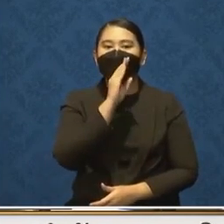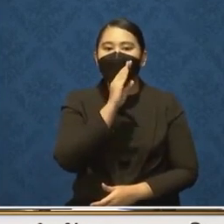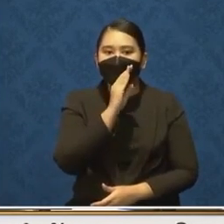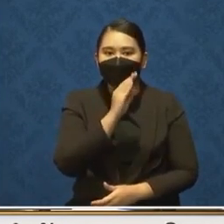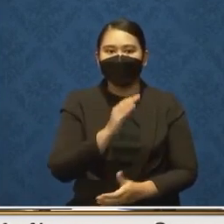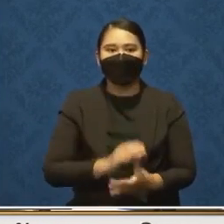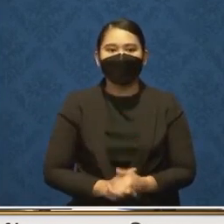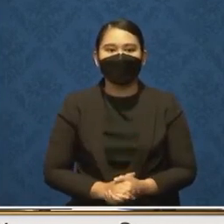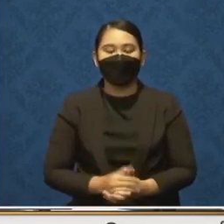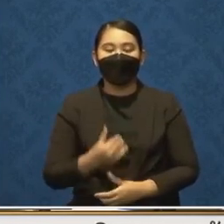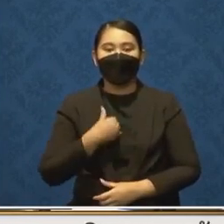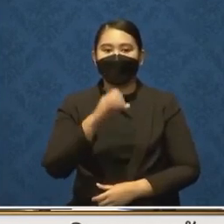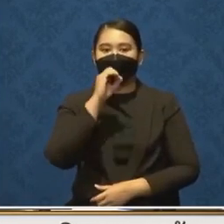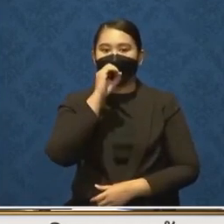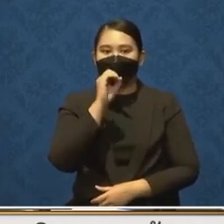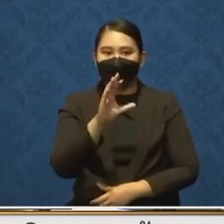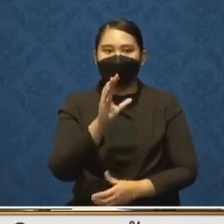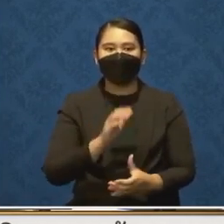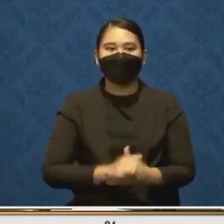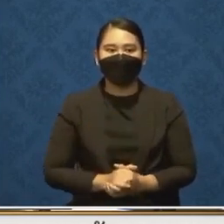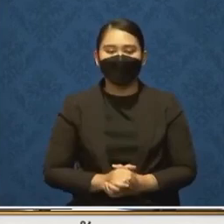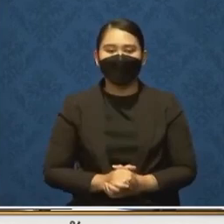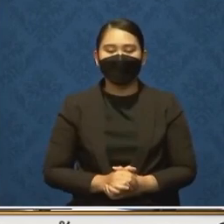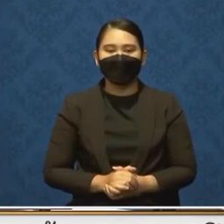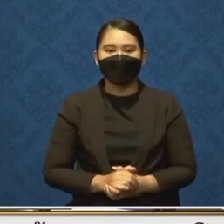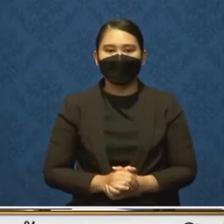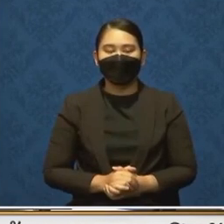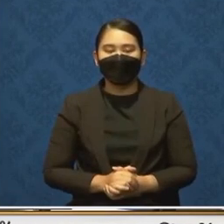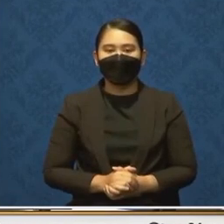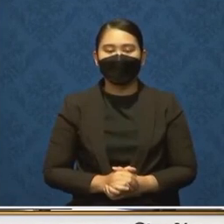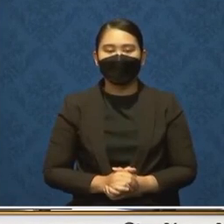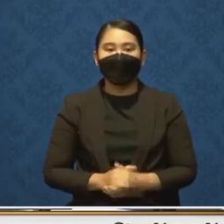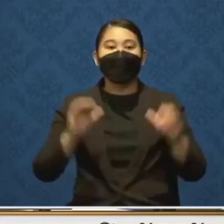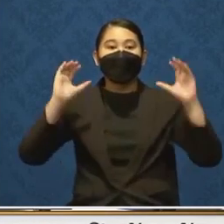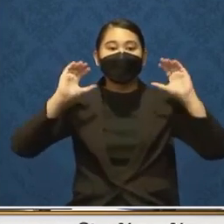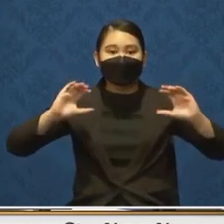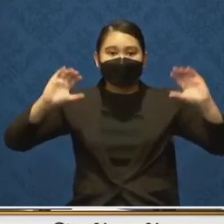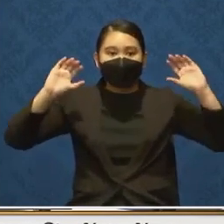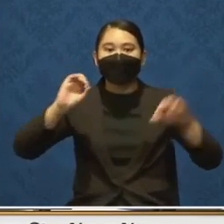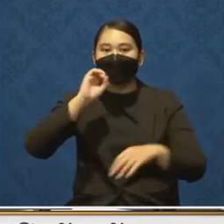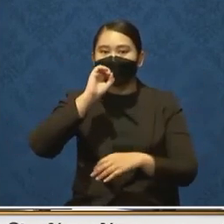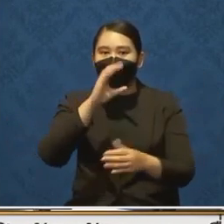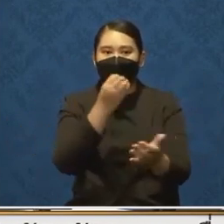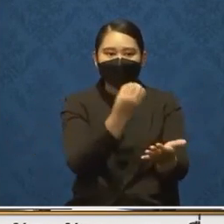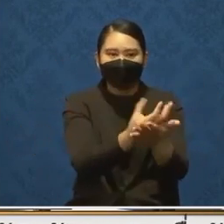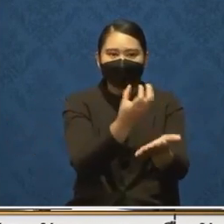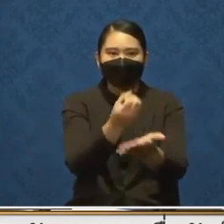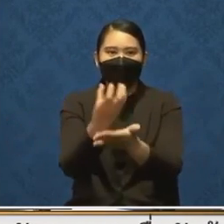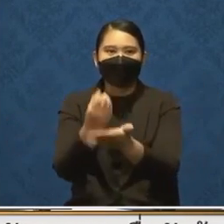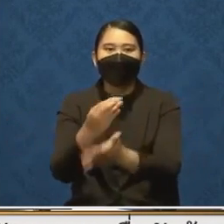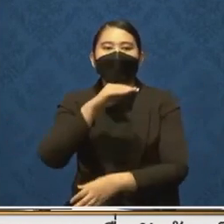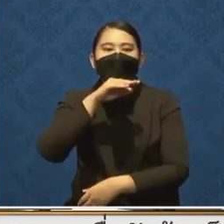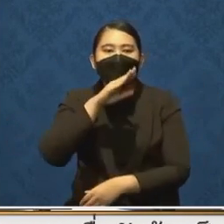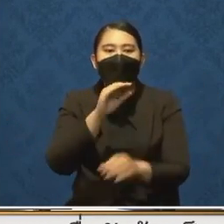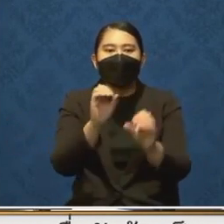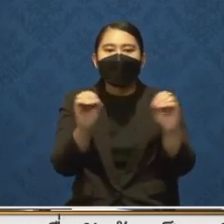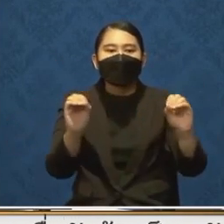ครับ ผมจะบอกว่า รัฐบาลบอกวา หมูแงเป็นเพระว่าหมูขาดตลาด